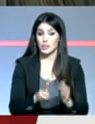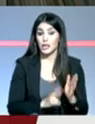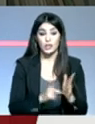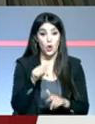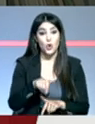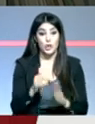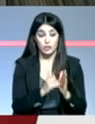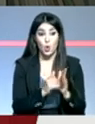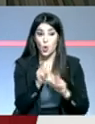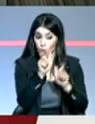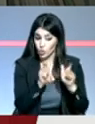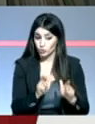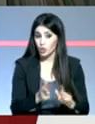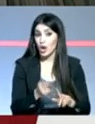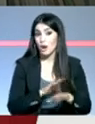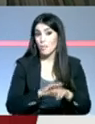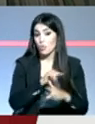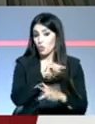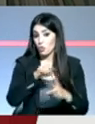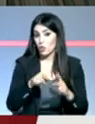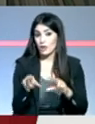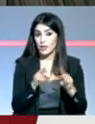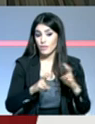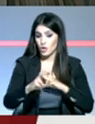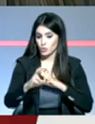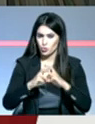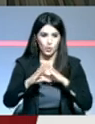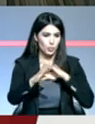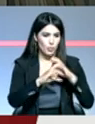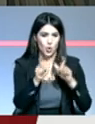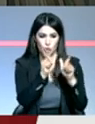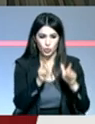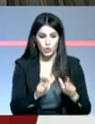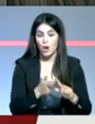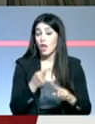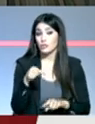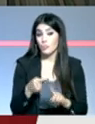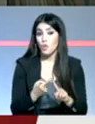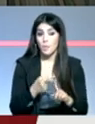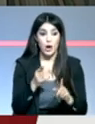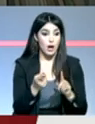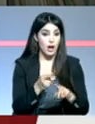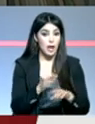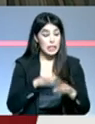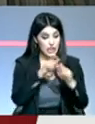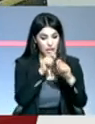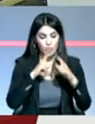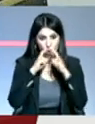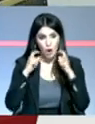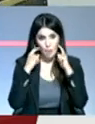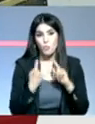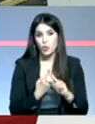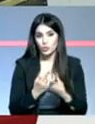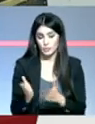المراقبة متاحة وفي وسائل النقل إلى غير ذلك، معناها يلزم شد المراقبة على احترام البروتوكولات الصحية.